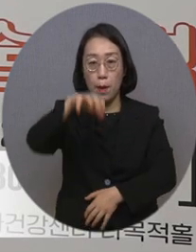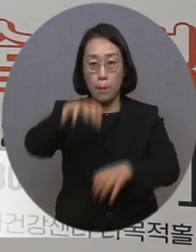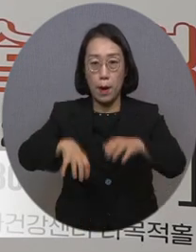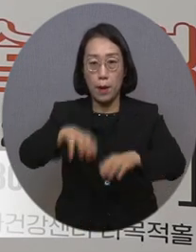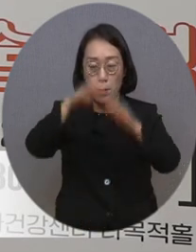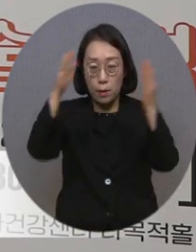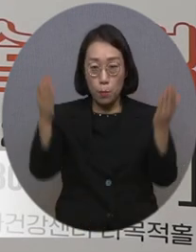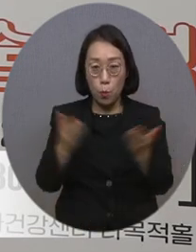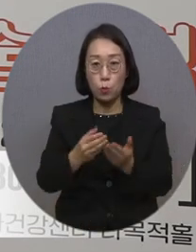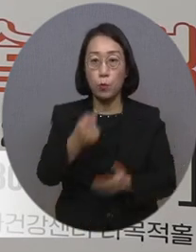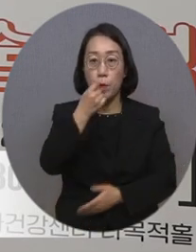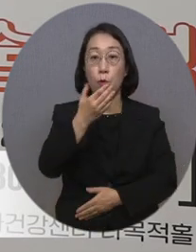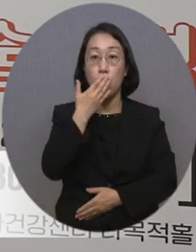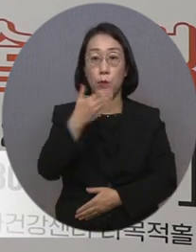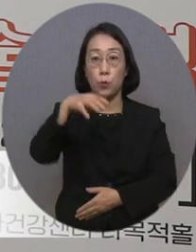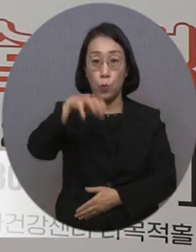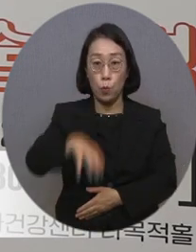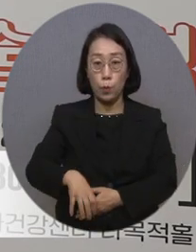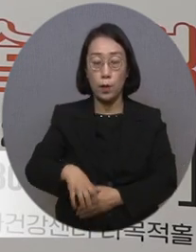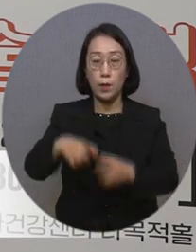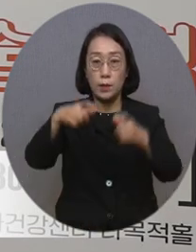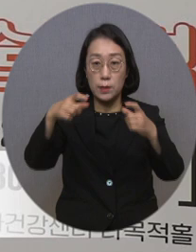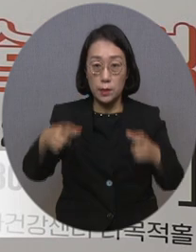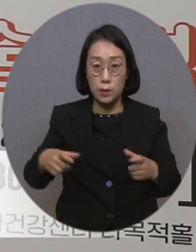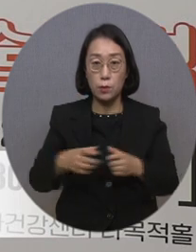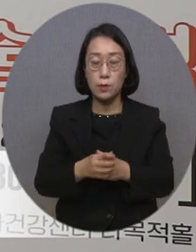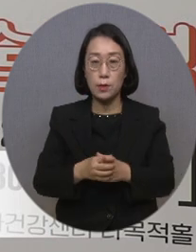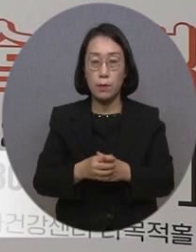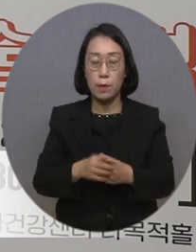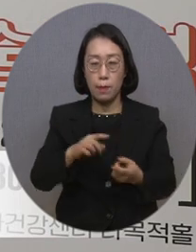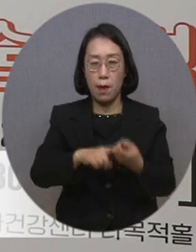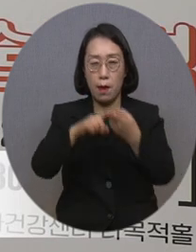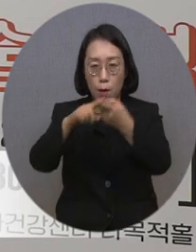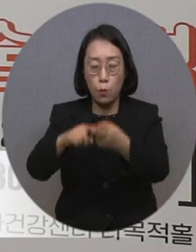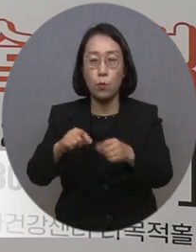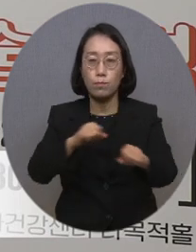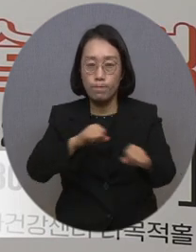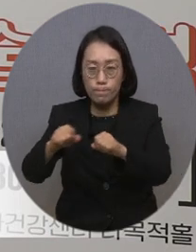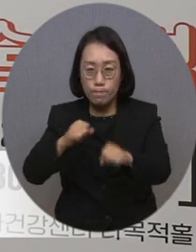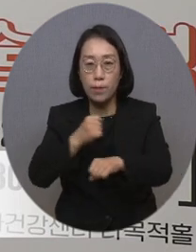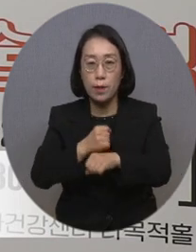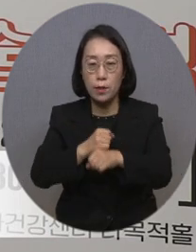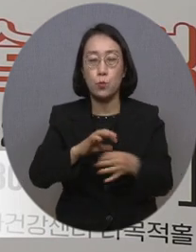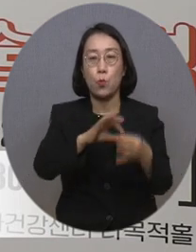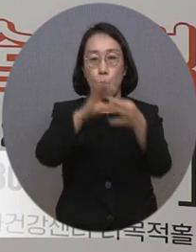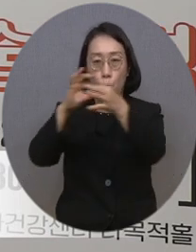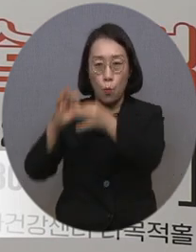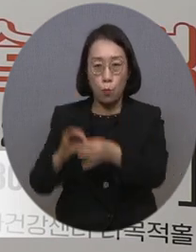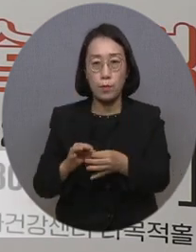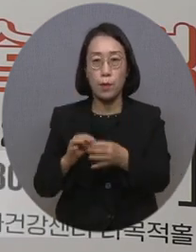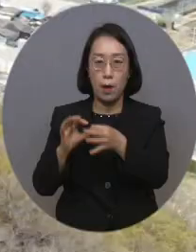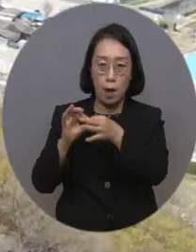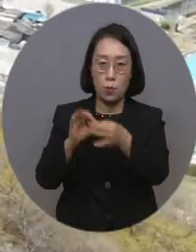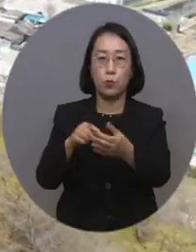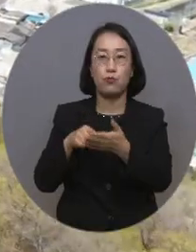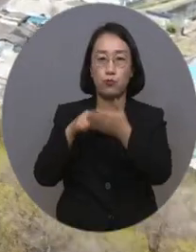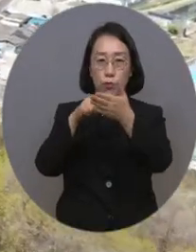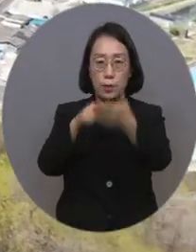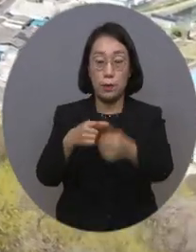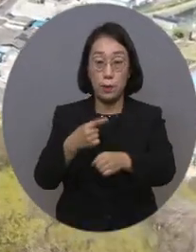배움터가 되고 배움을 지역사회에 실천하는 선순환 교육이 되도록 추진해 나가겠습니다